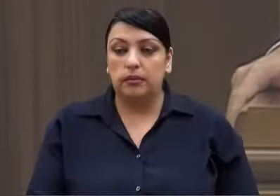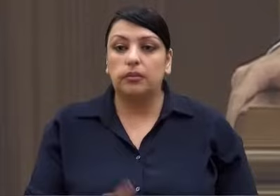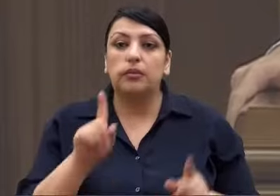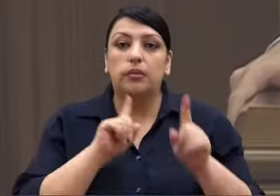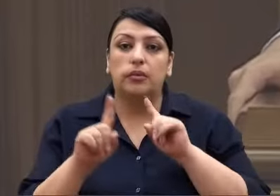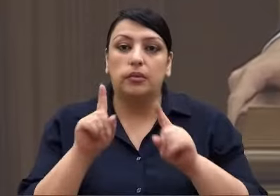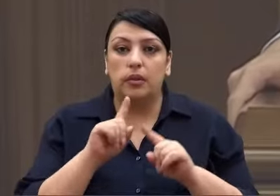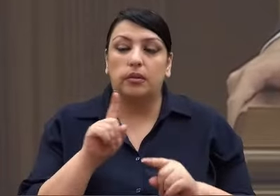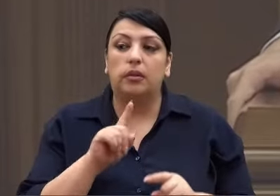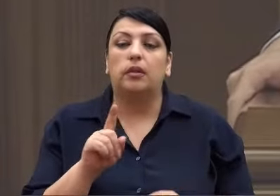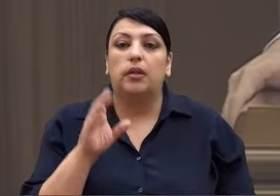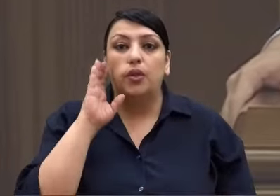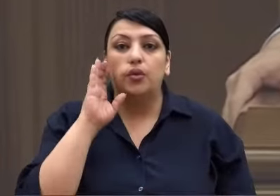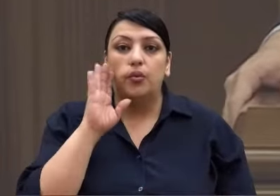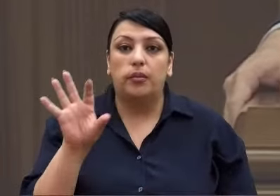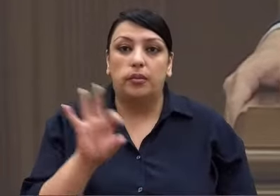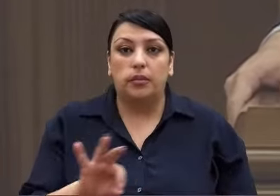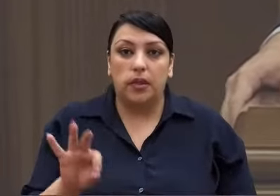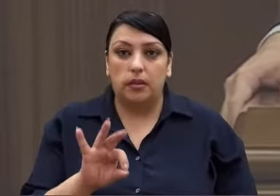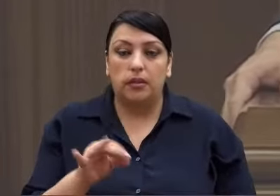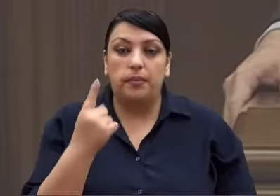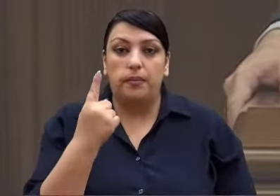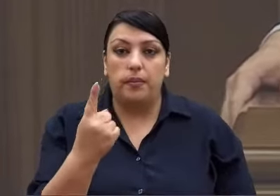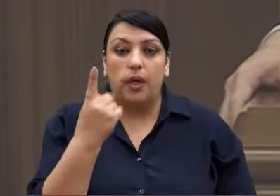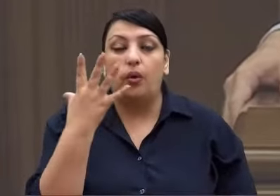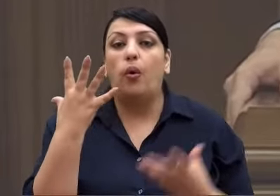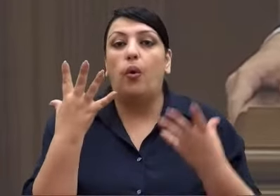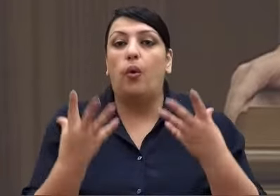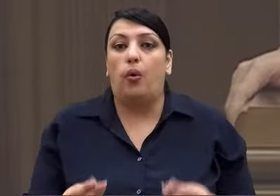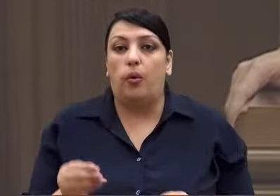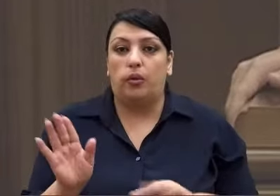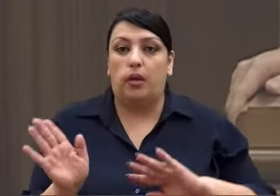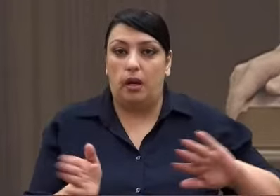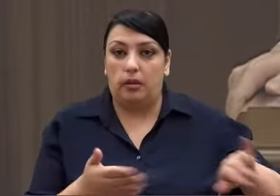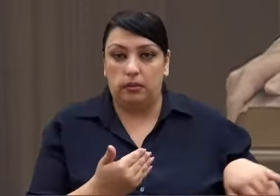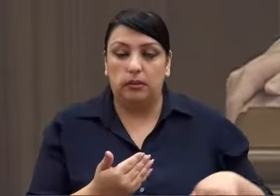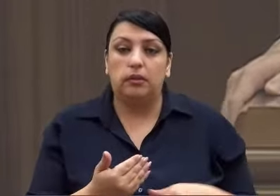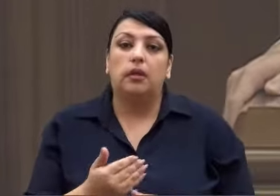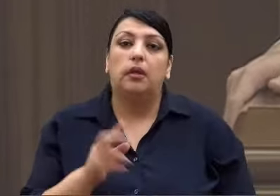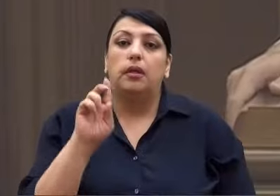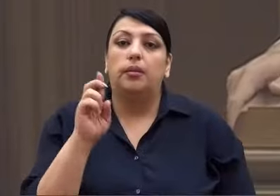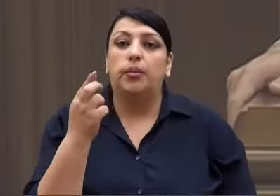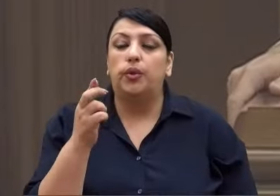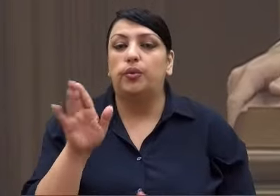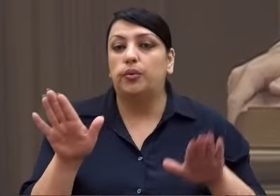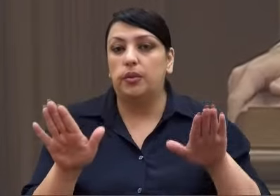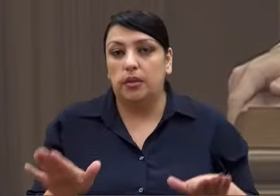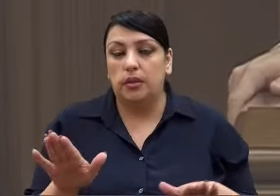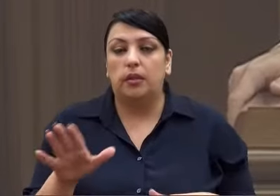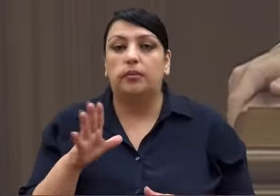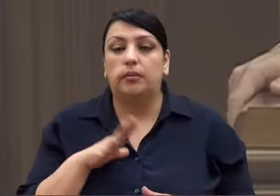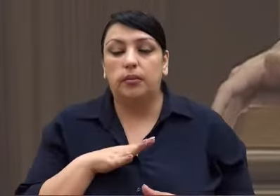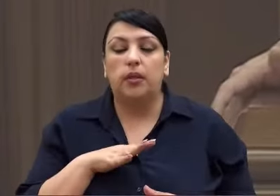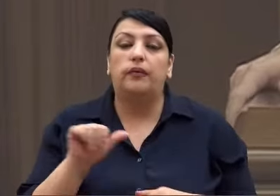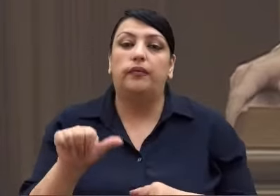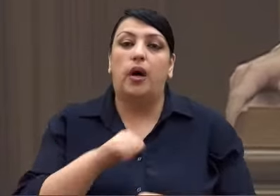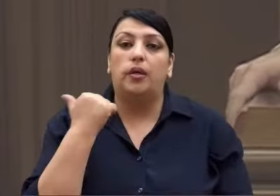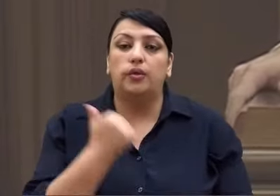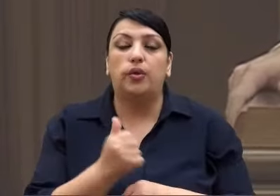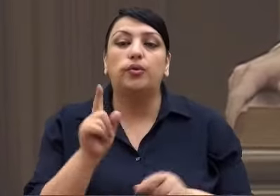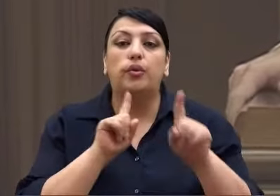խորհրդարանական լսումներից մեկ օր անց Բրյուսելում տեղի ունեցավ Հայաստանի Հանրապետության վարչապետի,